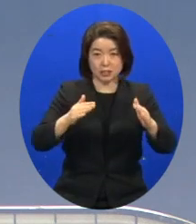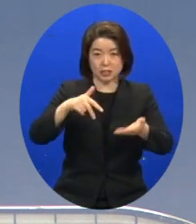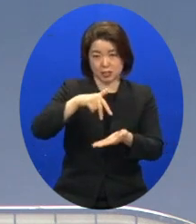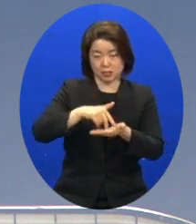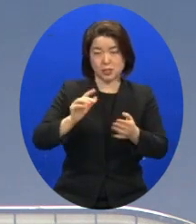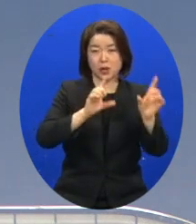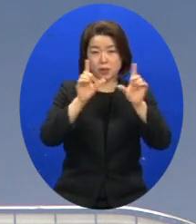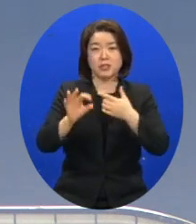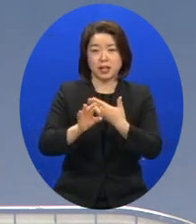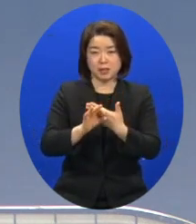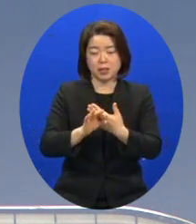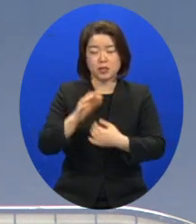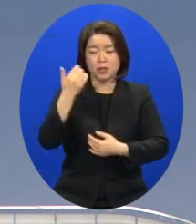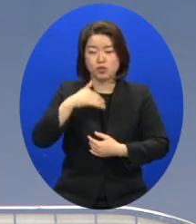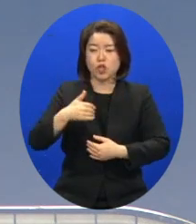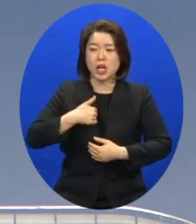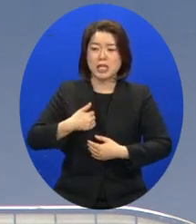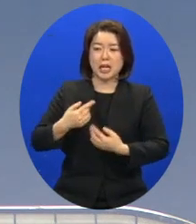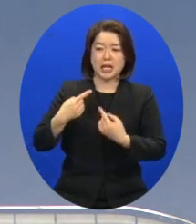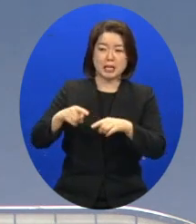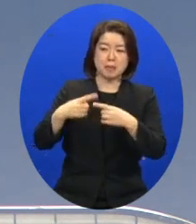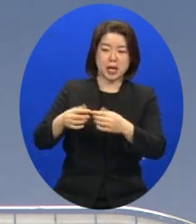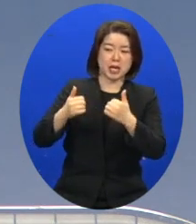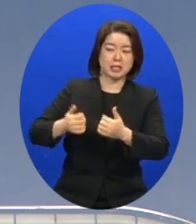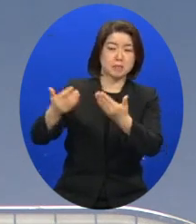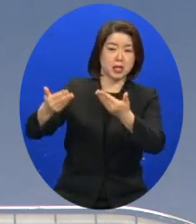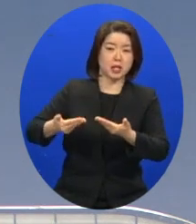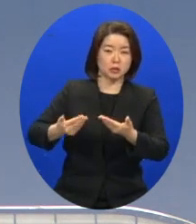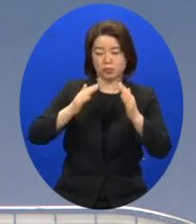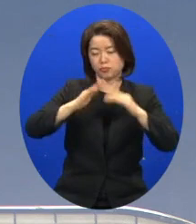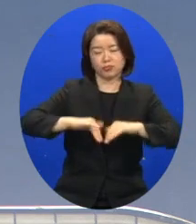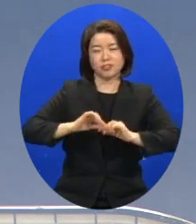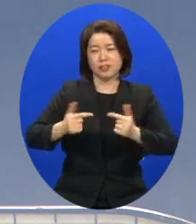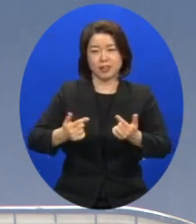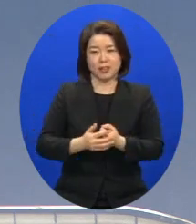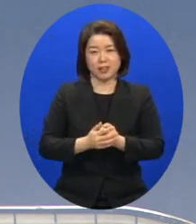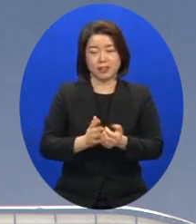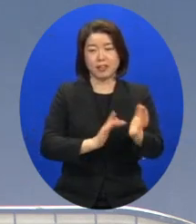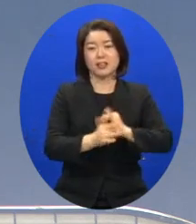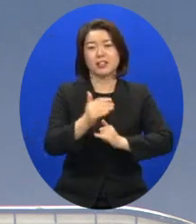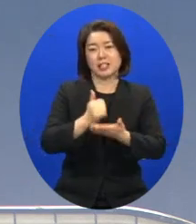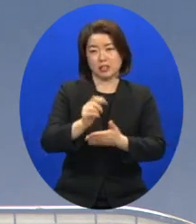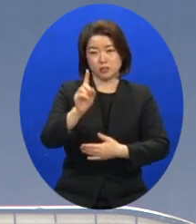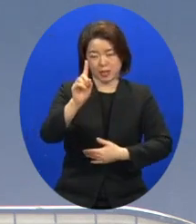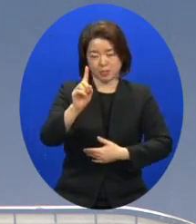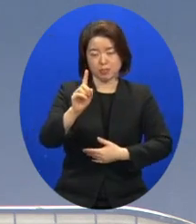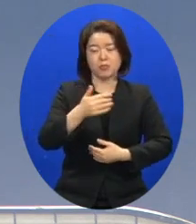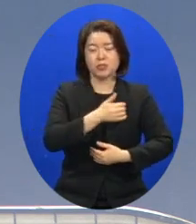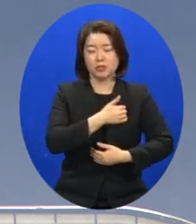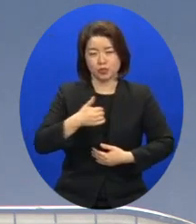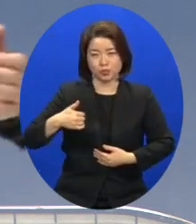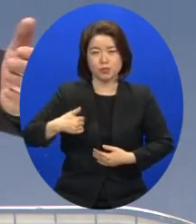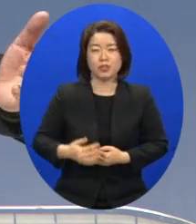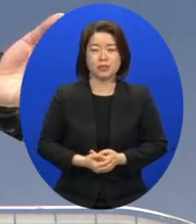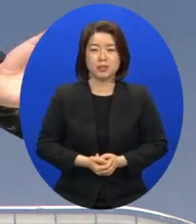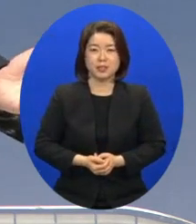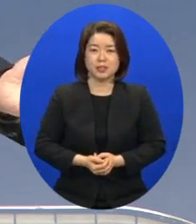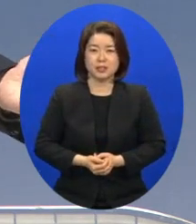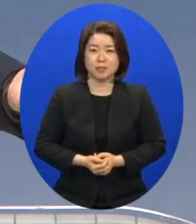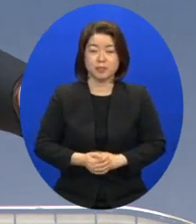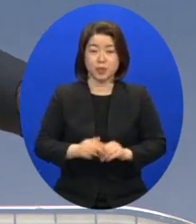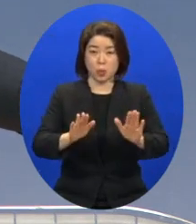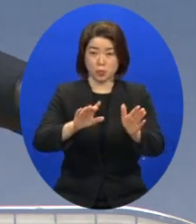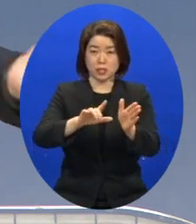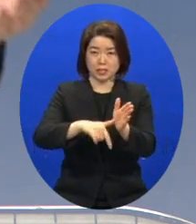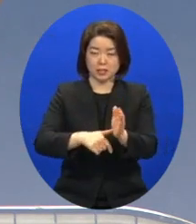누가 나를 심판 해도 무너지지 않습니다 예수님 한 분이면 충분한 할까 오늘 이